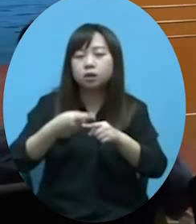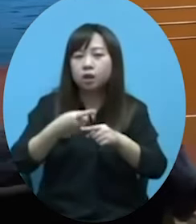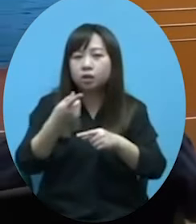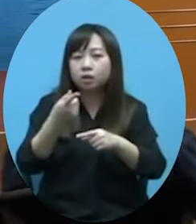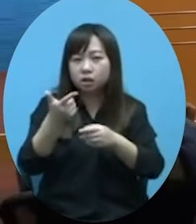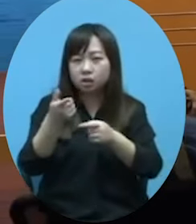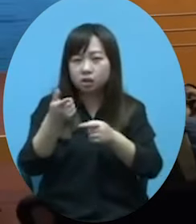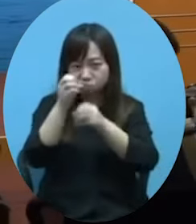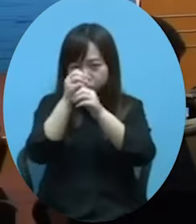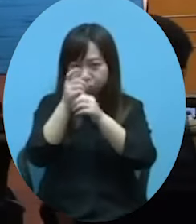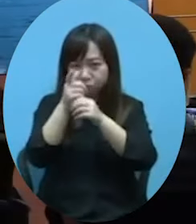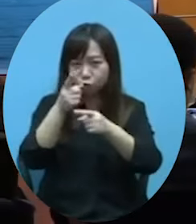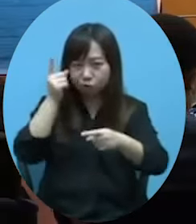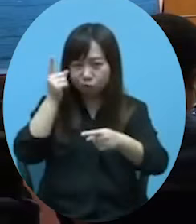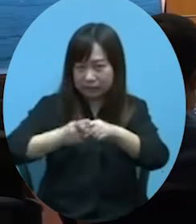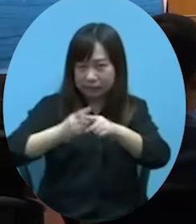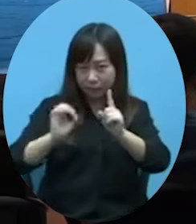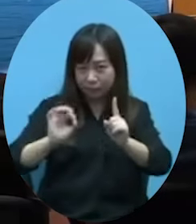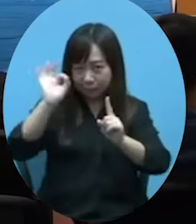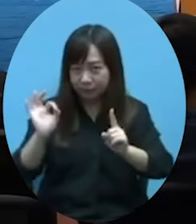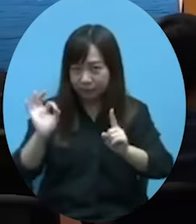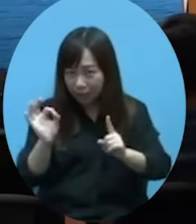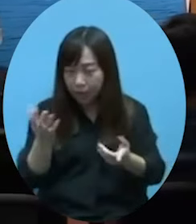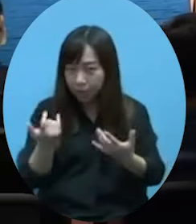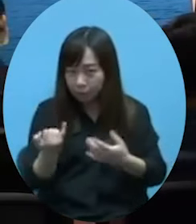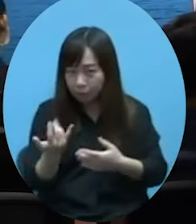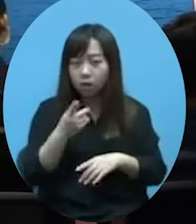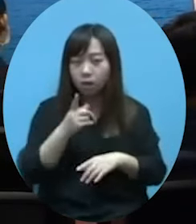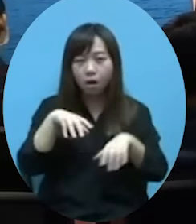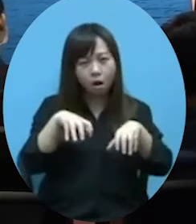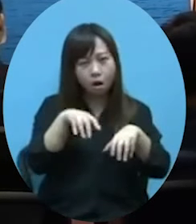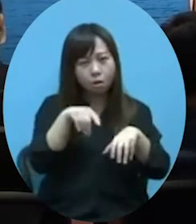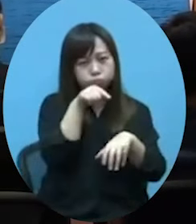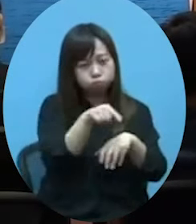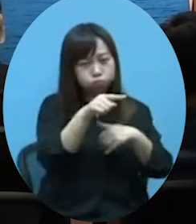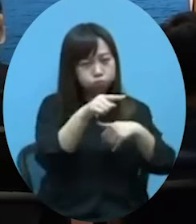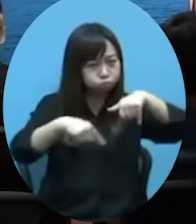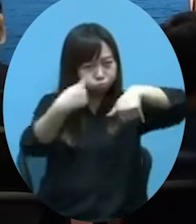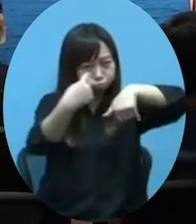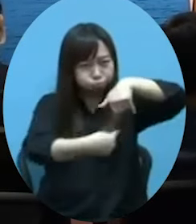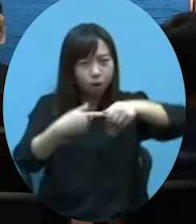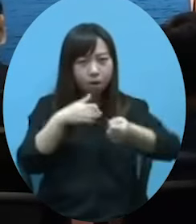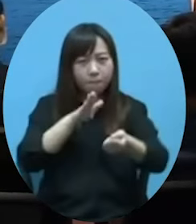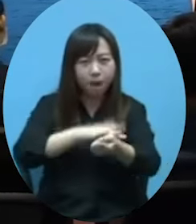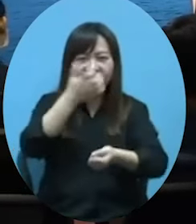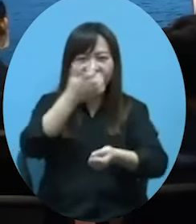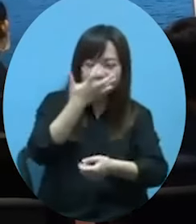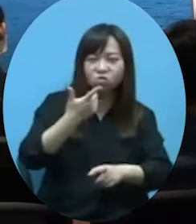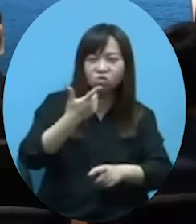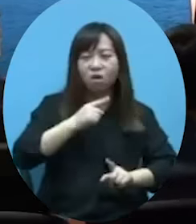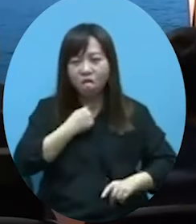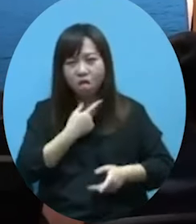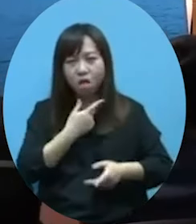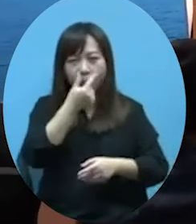可靠啦另外都想問回因為就是狗仔都沒有一個可能一些病徵啦其實就是